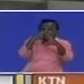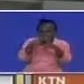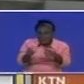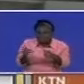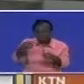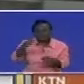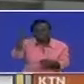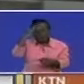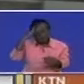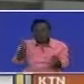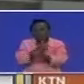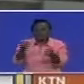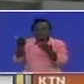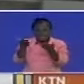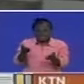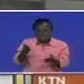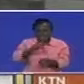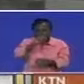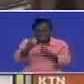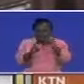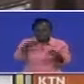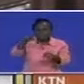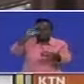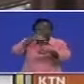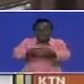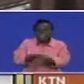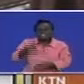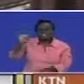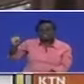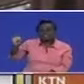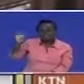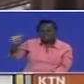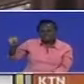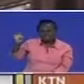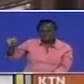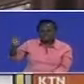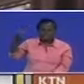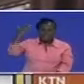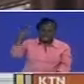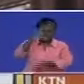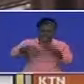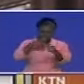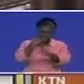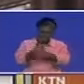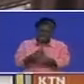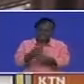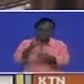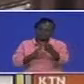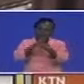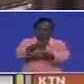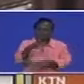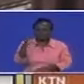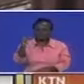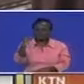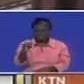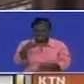zetu tayari tunafahamu kwamba watahiniwa kadhaa walipata grade za E. Mwaka uliopita watahiniwa walikuwa zaidi ya 50.